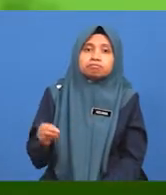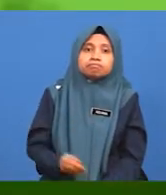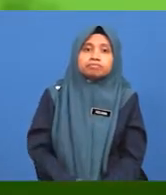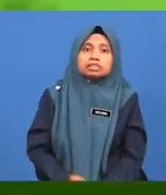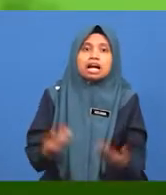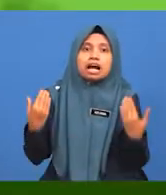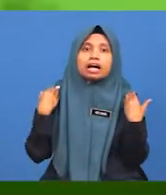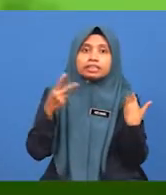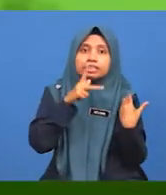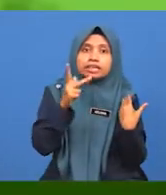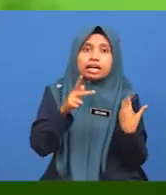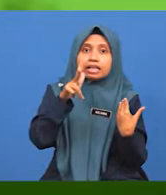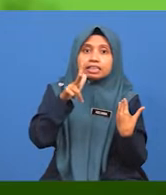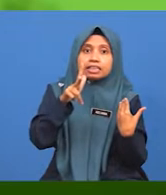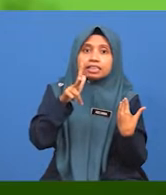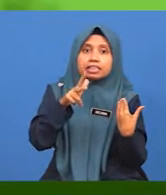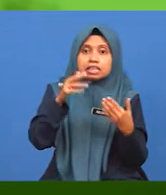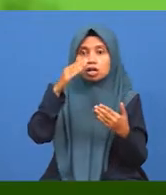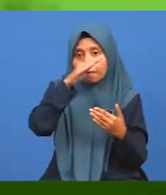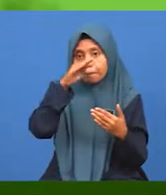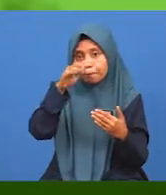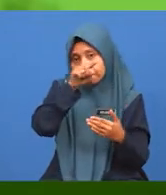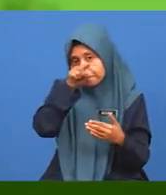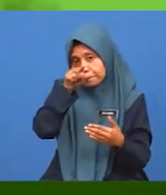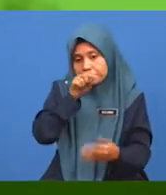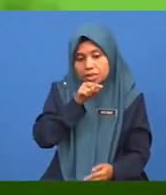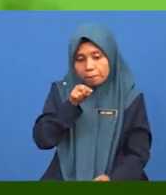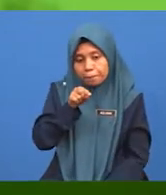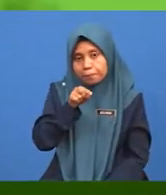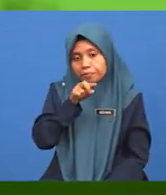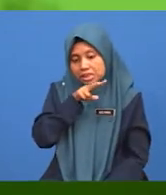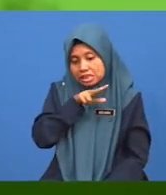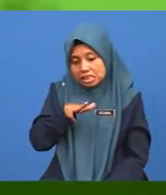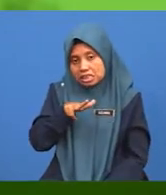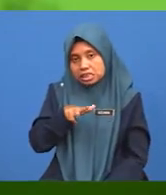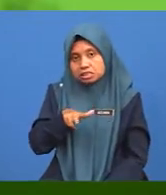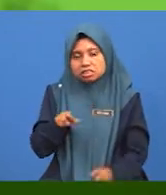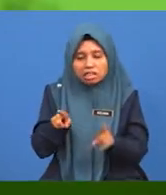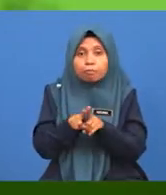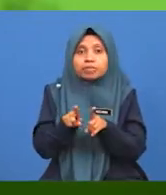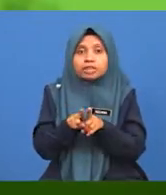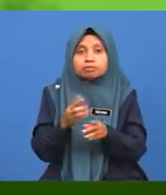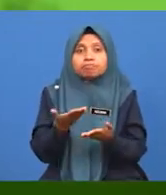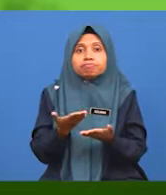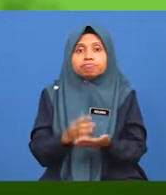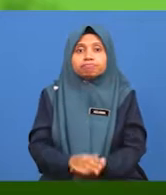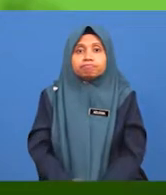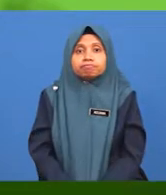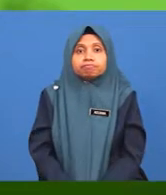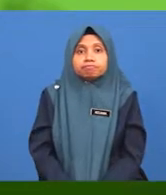Murid-murid, adakah 3 perenggan kamu sama seperti perenggan cikgu?